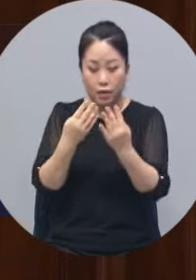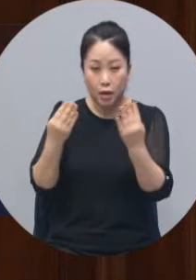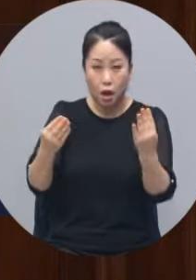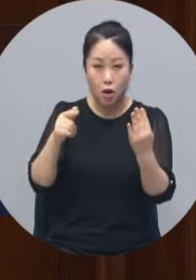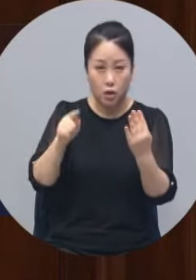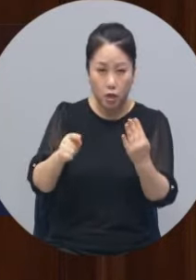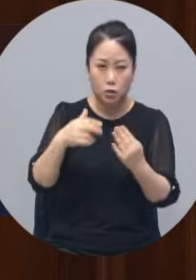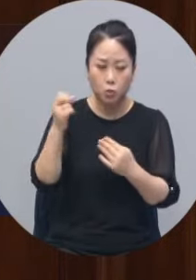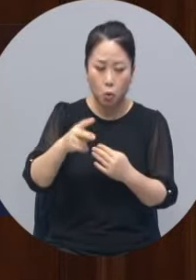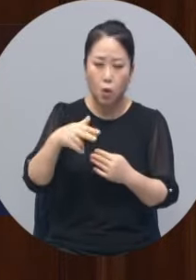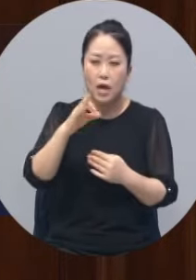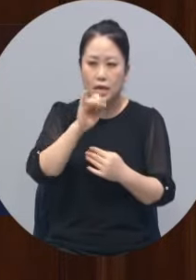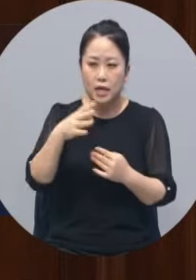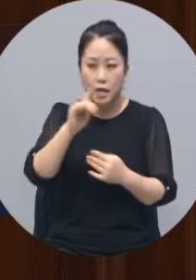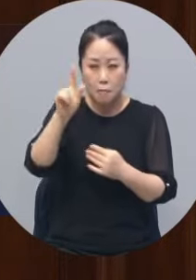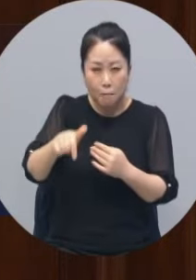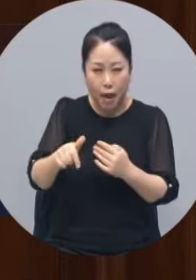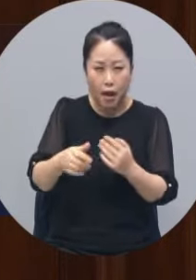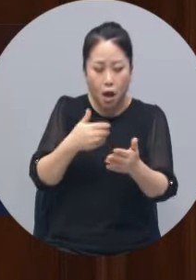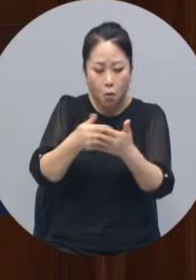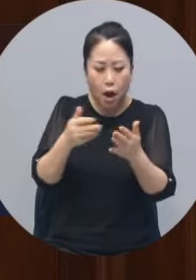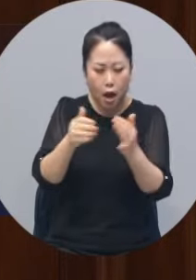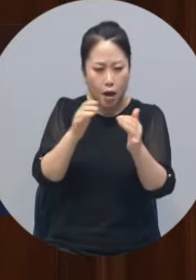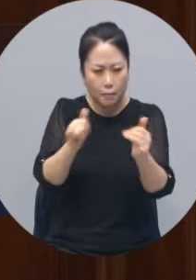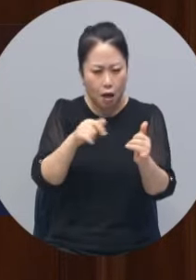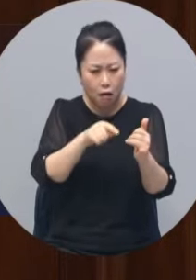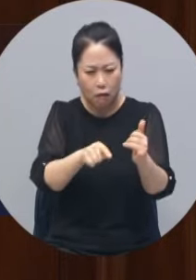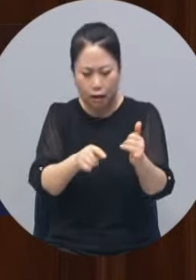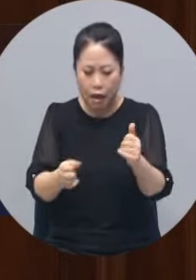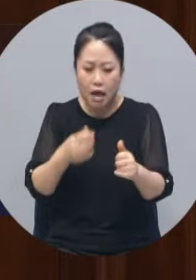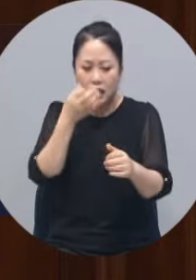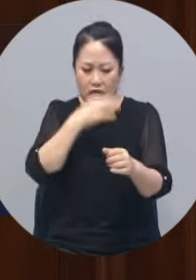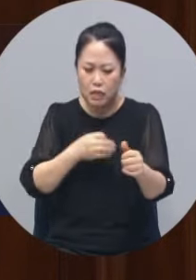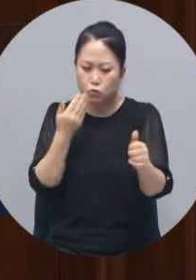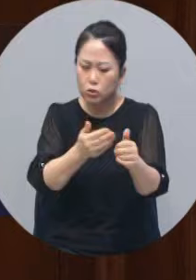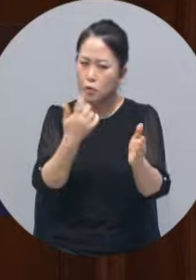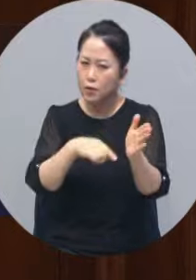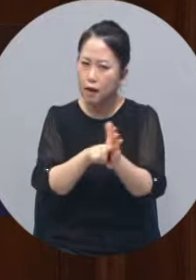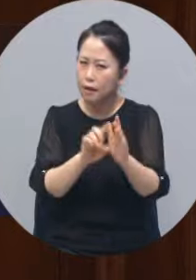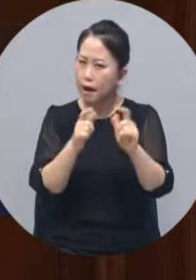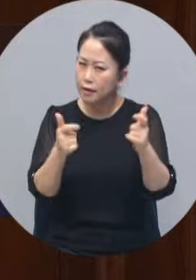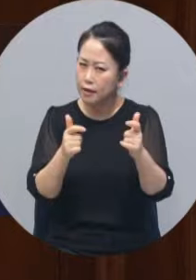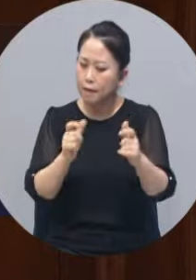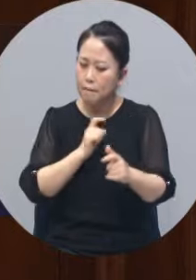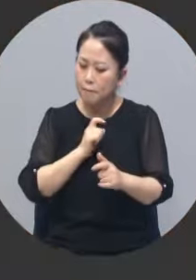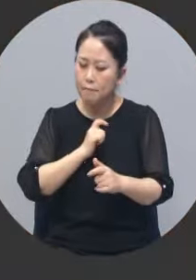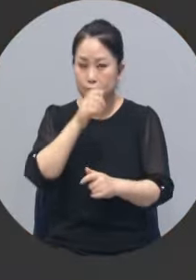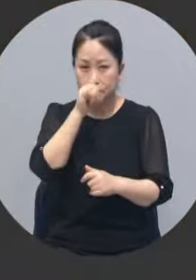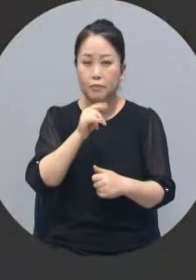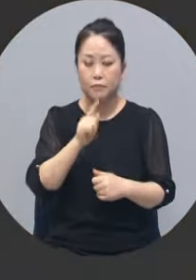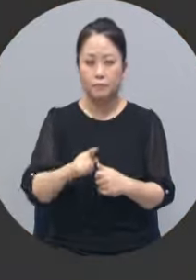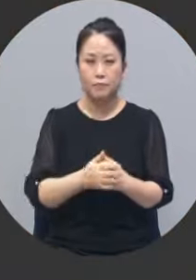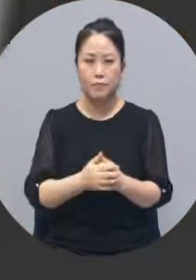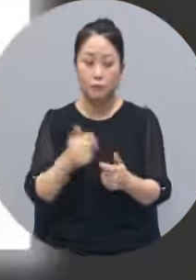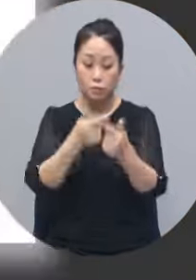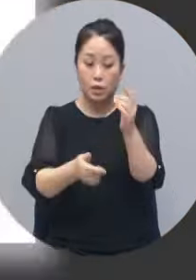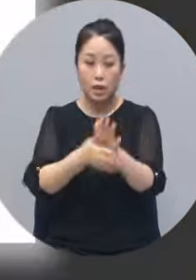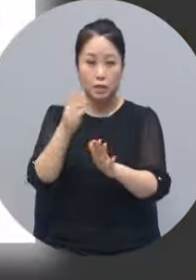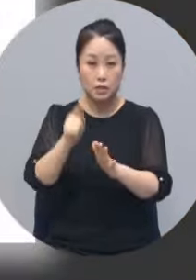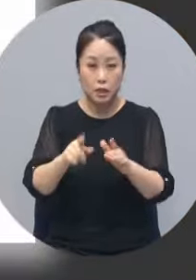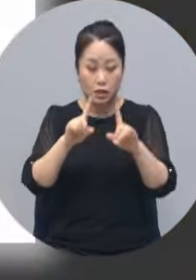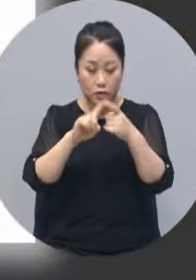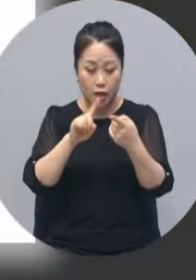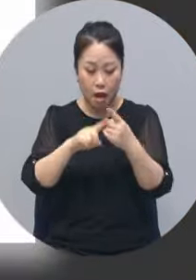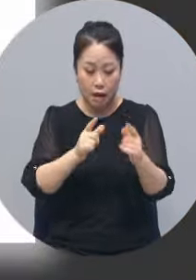화복이 결정적인 영향을 미치지 않았을까 하는 의문도 드는 대목입니다. 부산시는 이런